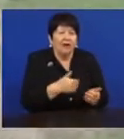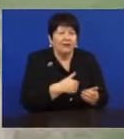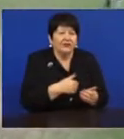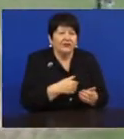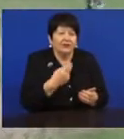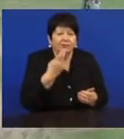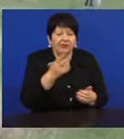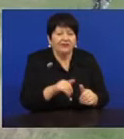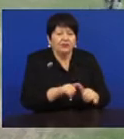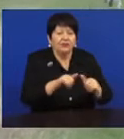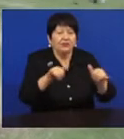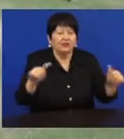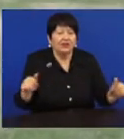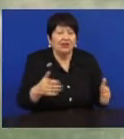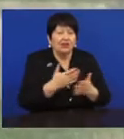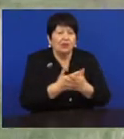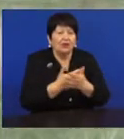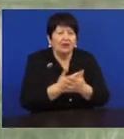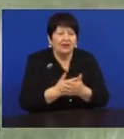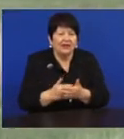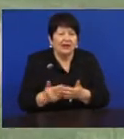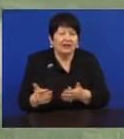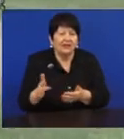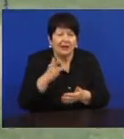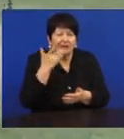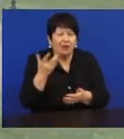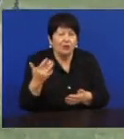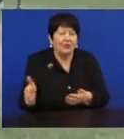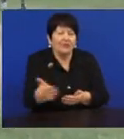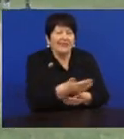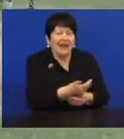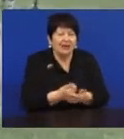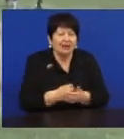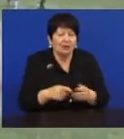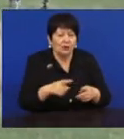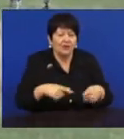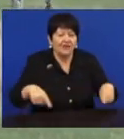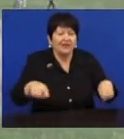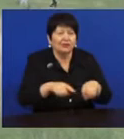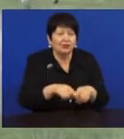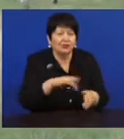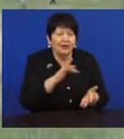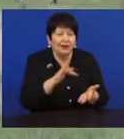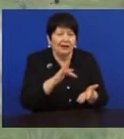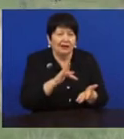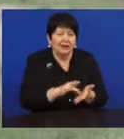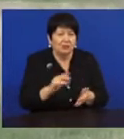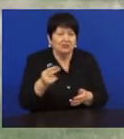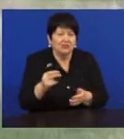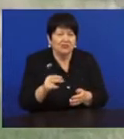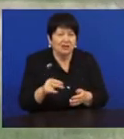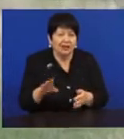a fost prevăzută desfășurarea unei acțiuni de salubrizare într-un sector din orașul Cimișlia cu